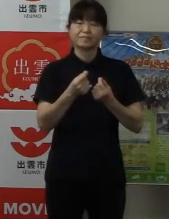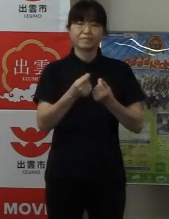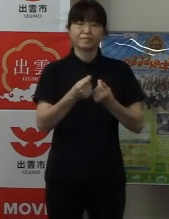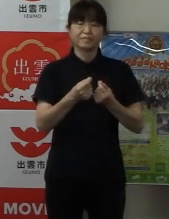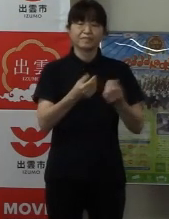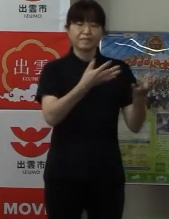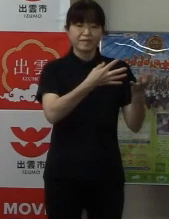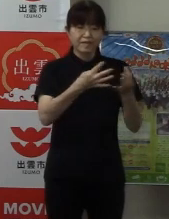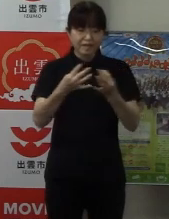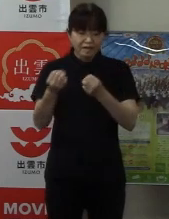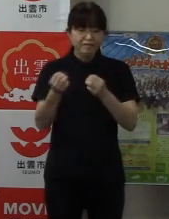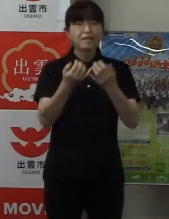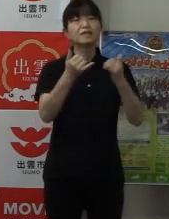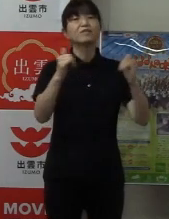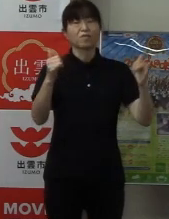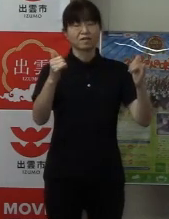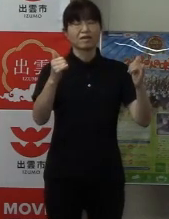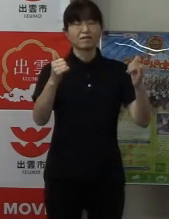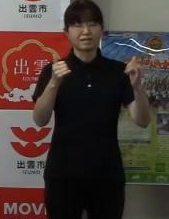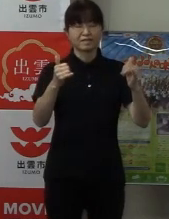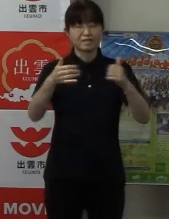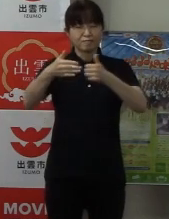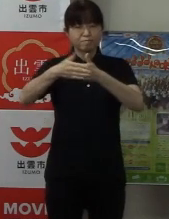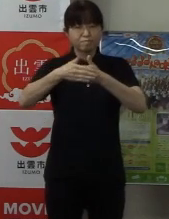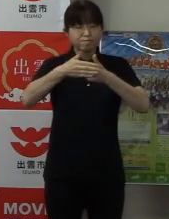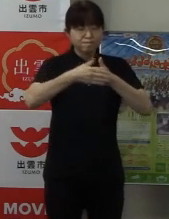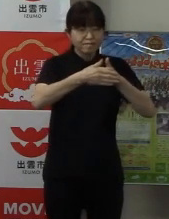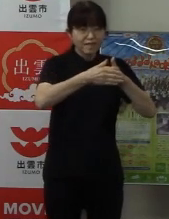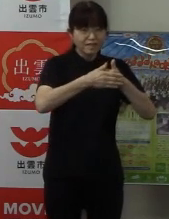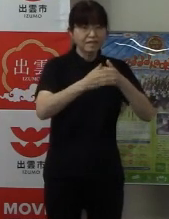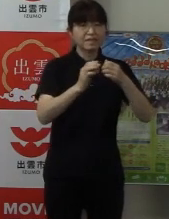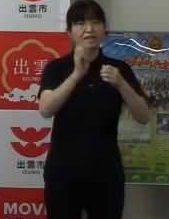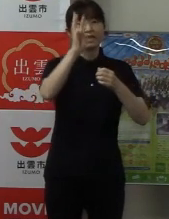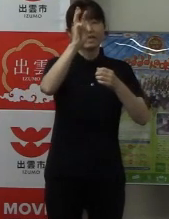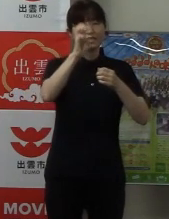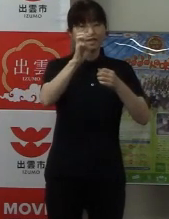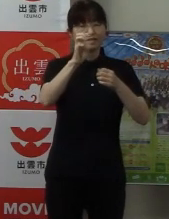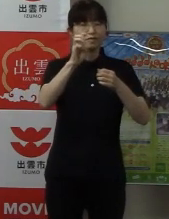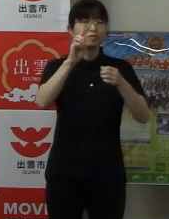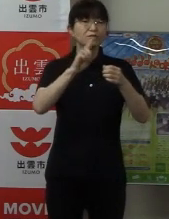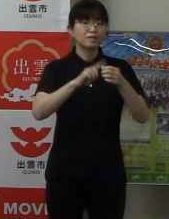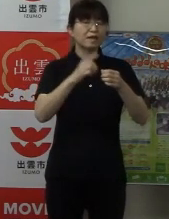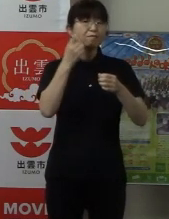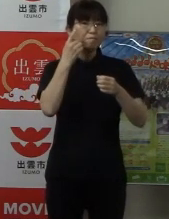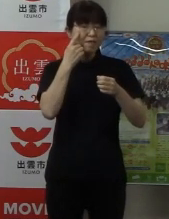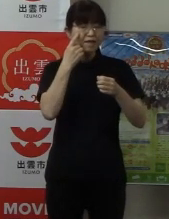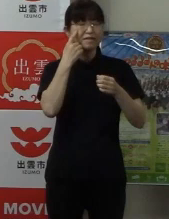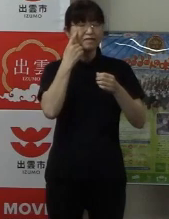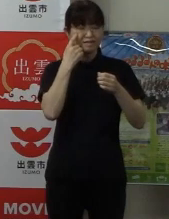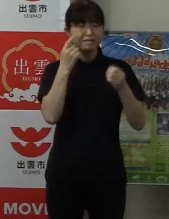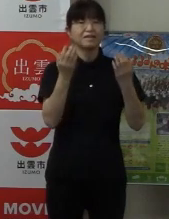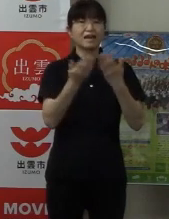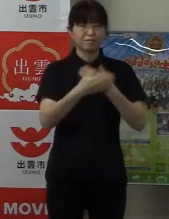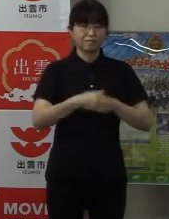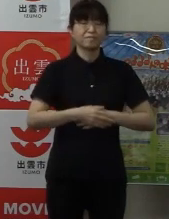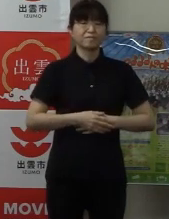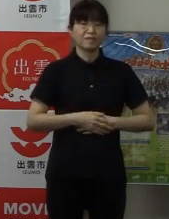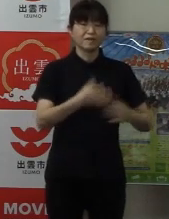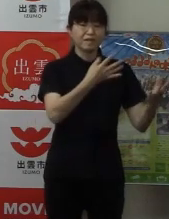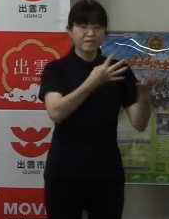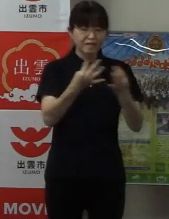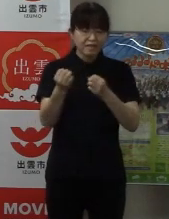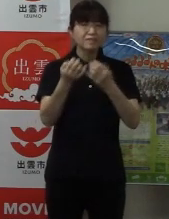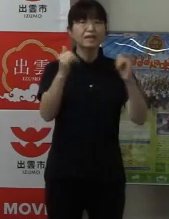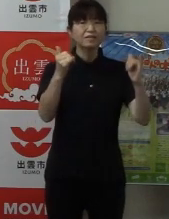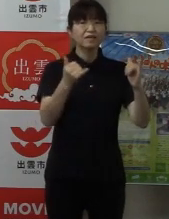多くの皆さん方に支えられて30年を迎えてですね、華やかな大会になろうかと思いますので、どうか 多くの皆さん方